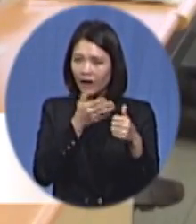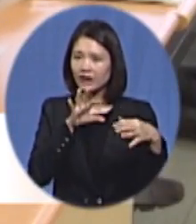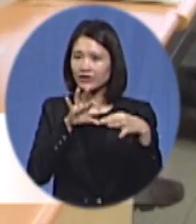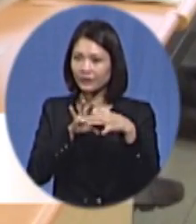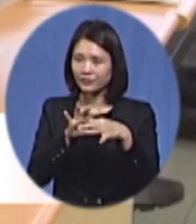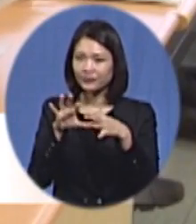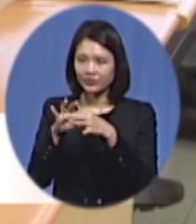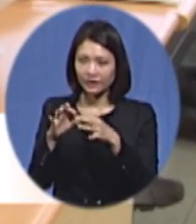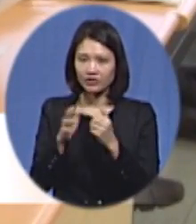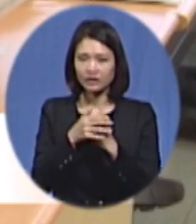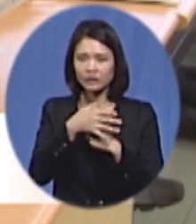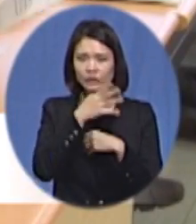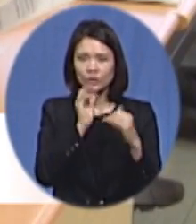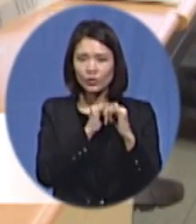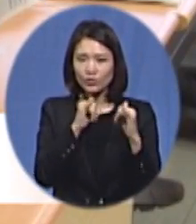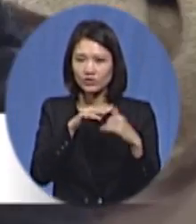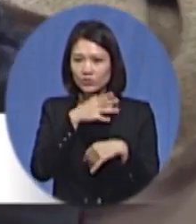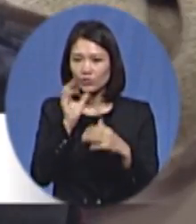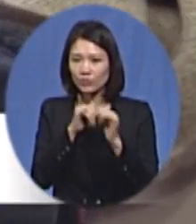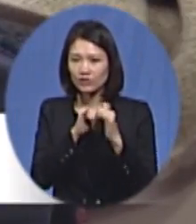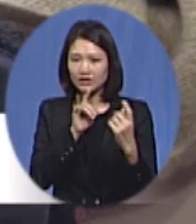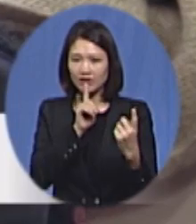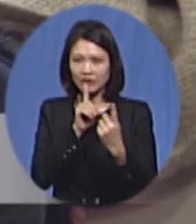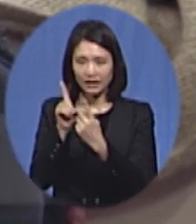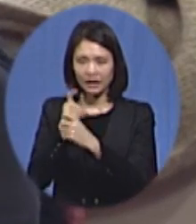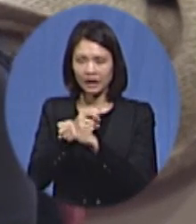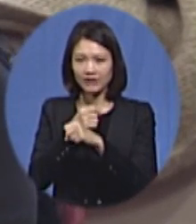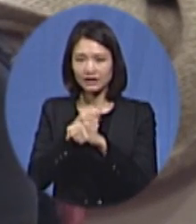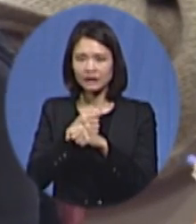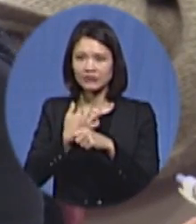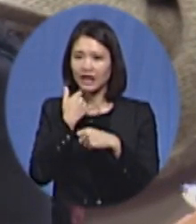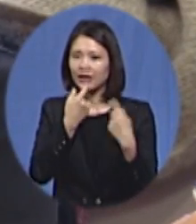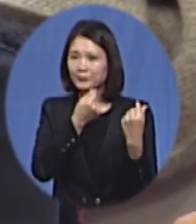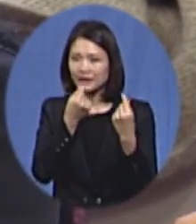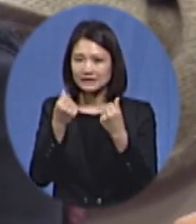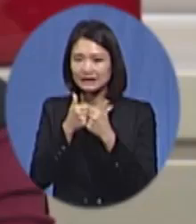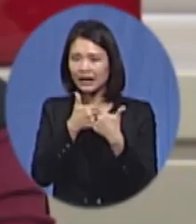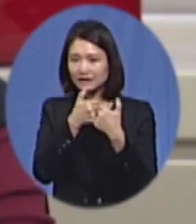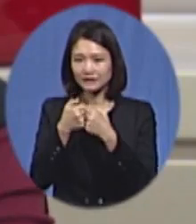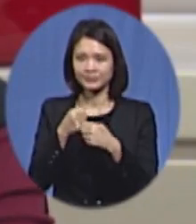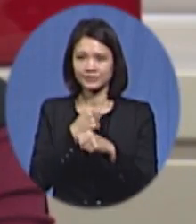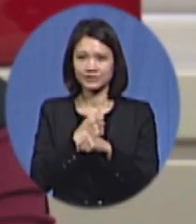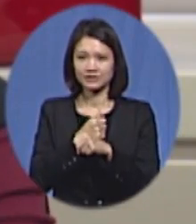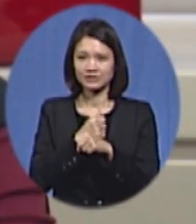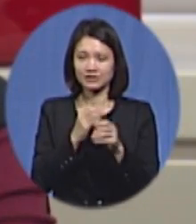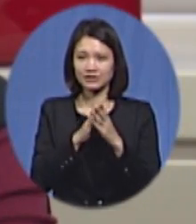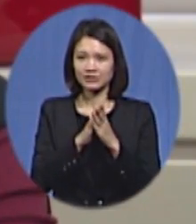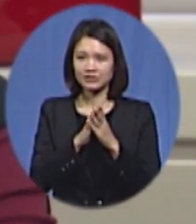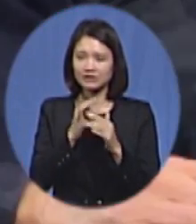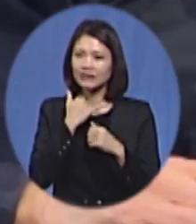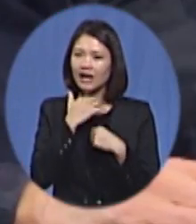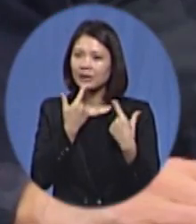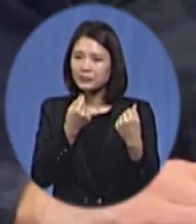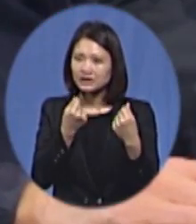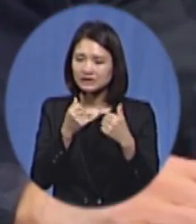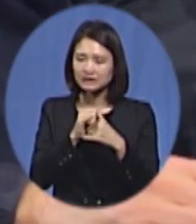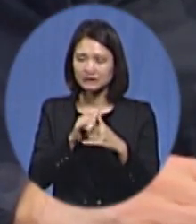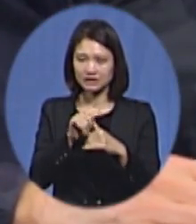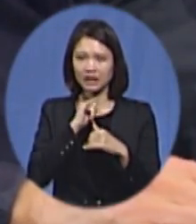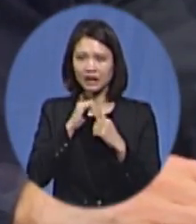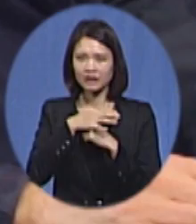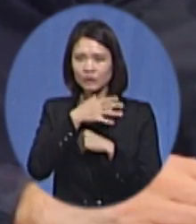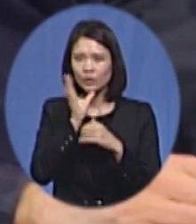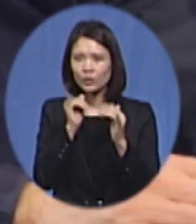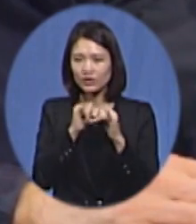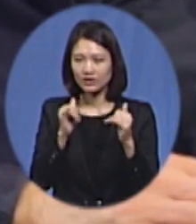노인이 노인을 담당하는 또래 상담이라는 특징을 갖고 있습니다. 내담자와 같은 연령대의 상담원들은 마음을